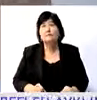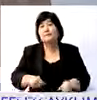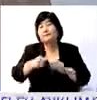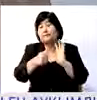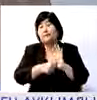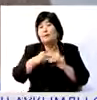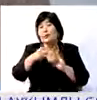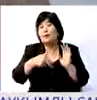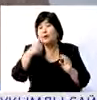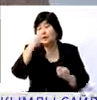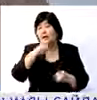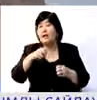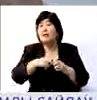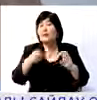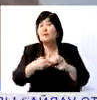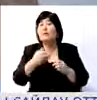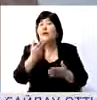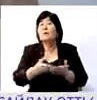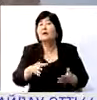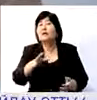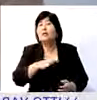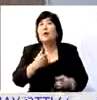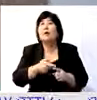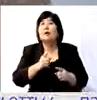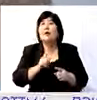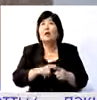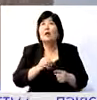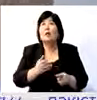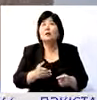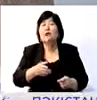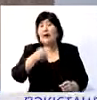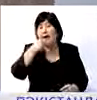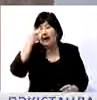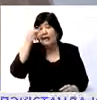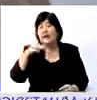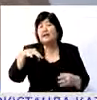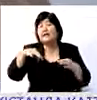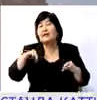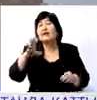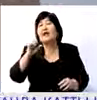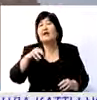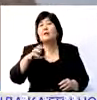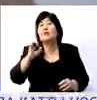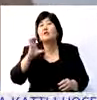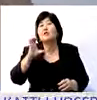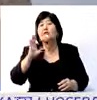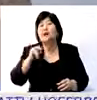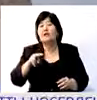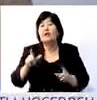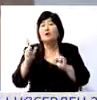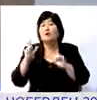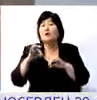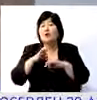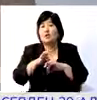16-18 жылдары бір проблемалық мәселе болды. Ол арнаға Қытай самосвалдарымен инерті жүктерді тасымалдау. Енді